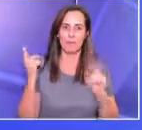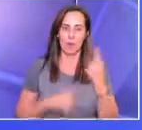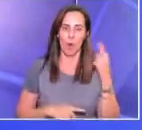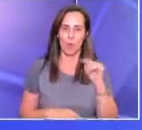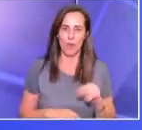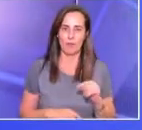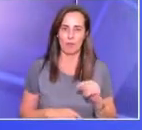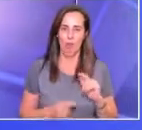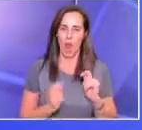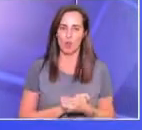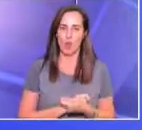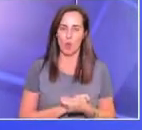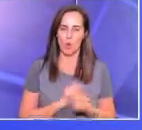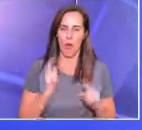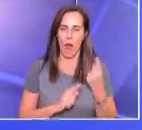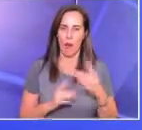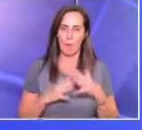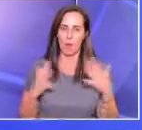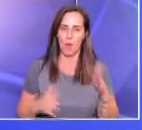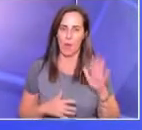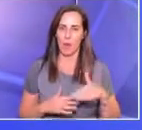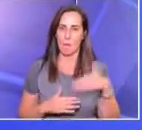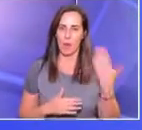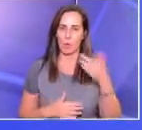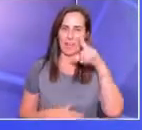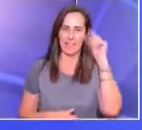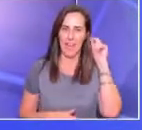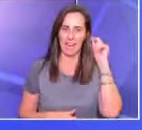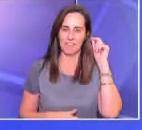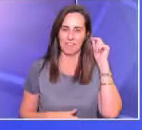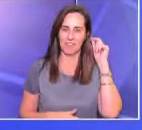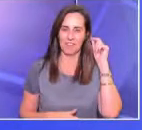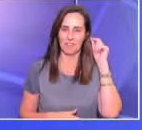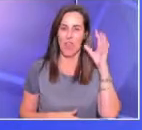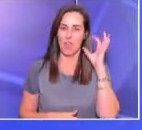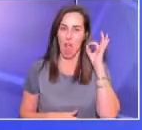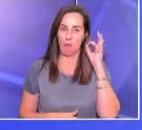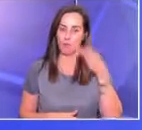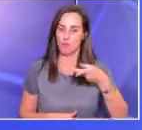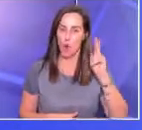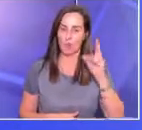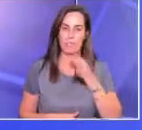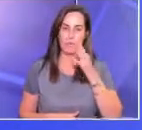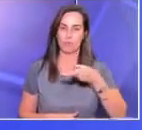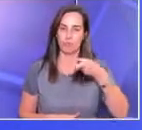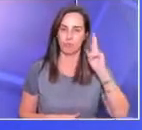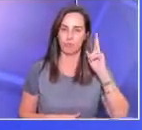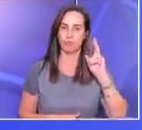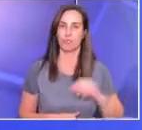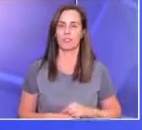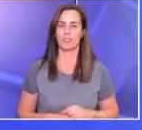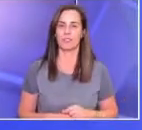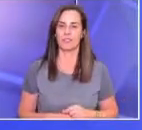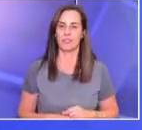זה שהשינוי קרה באופן גדול גם מחוץ לתל אביב. נשים רצו יותר, צעירים, צעירות רצו